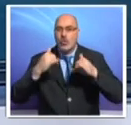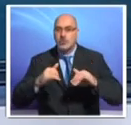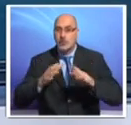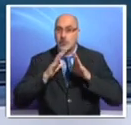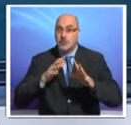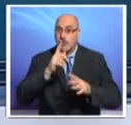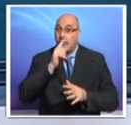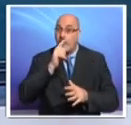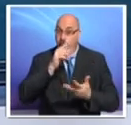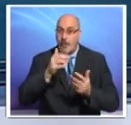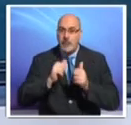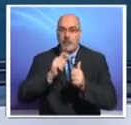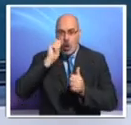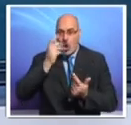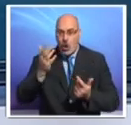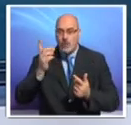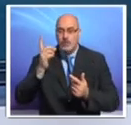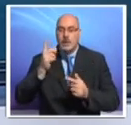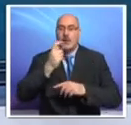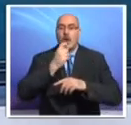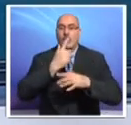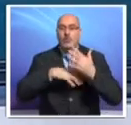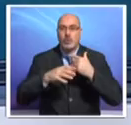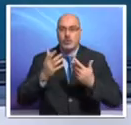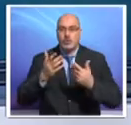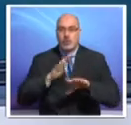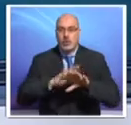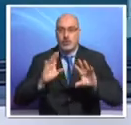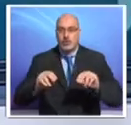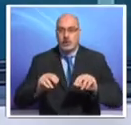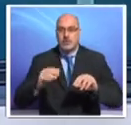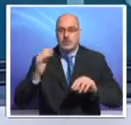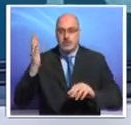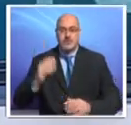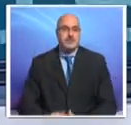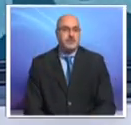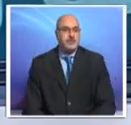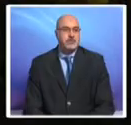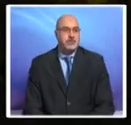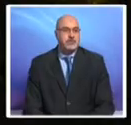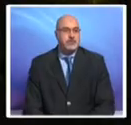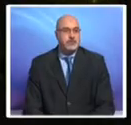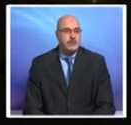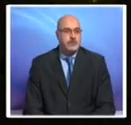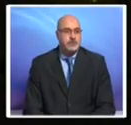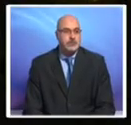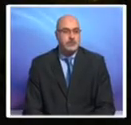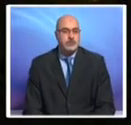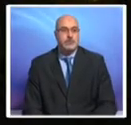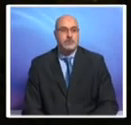تتشاركها المرأة مع الرجل. الأجواء ينقلها لنا الزميل يونس الكحلديب.